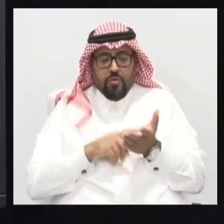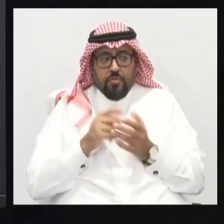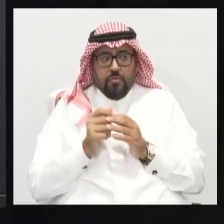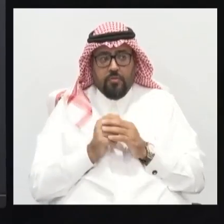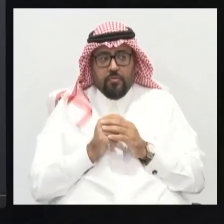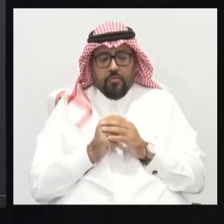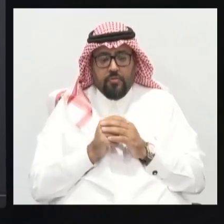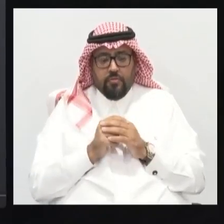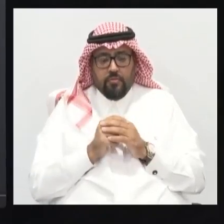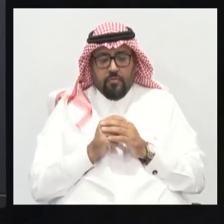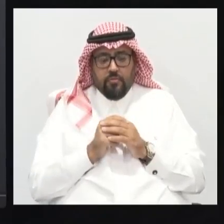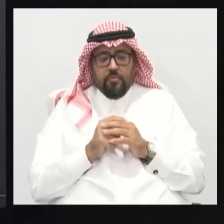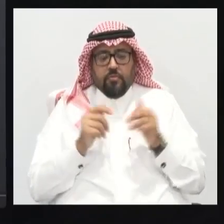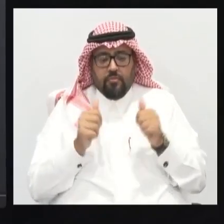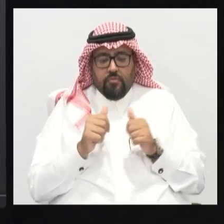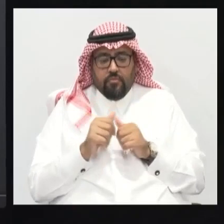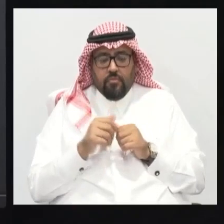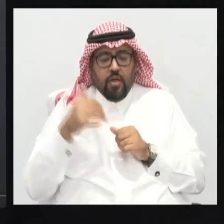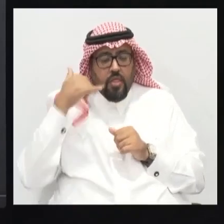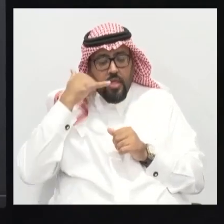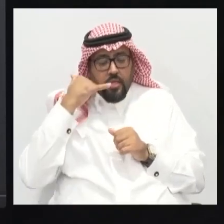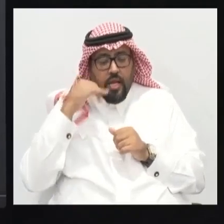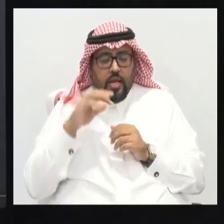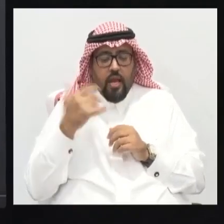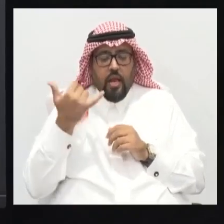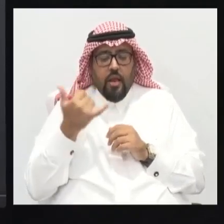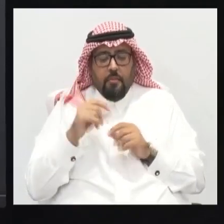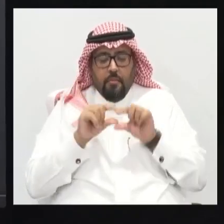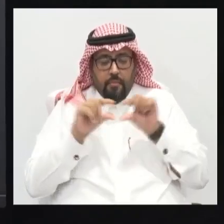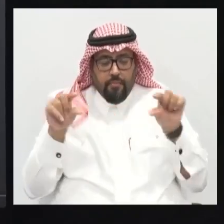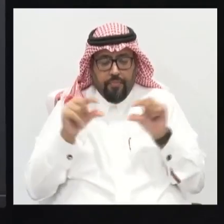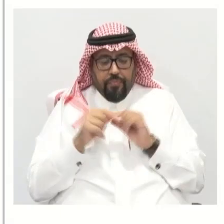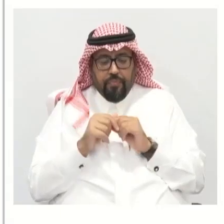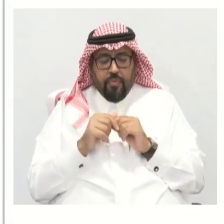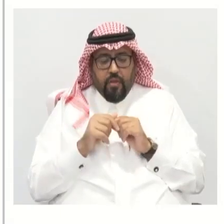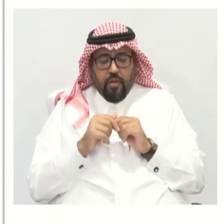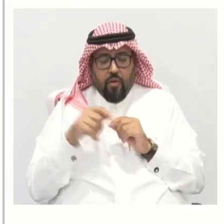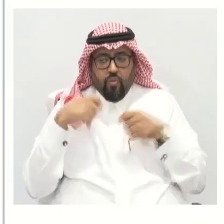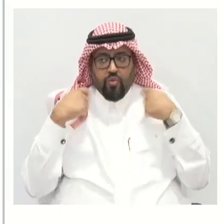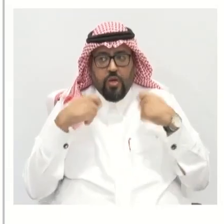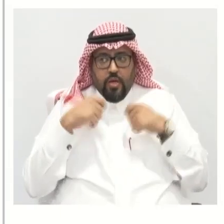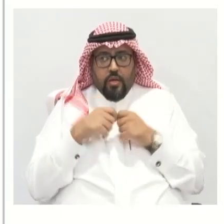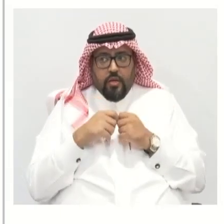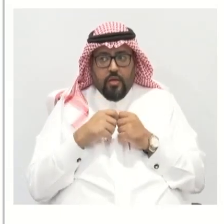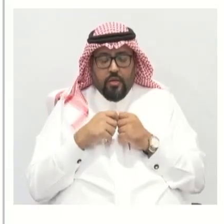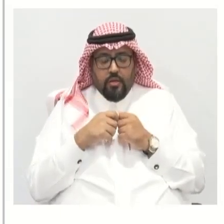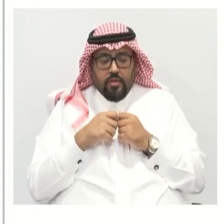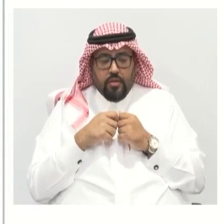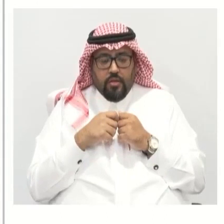عليه اذا احسنتم الاتصال على رقم موحد وضعته وزاره